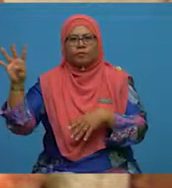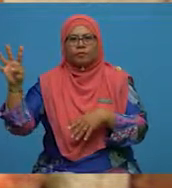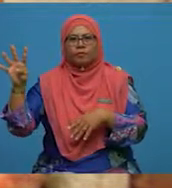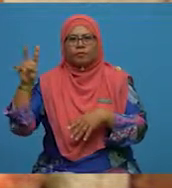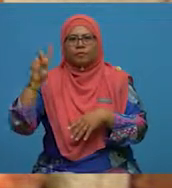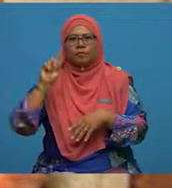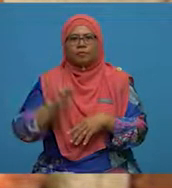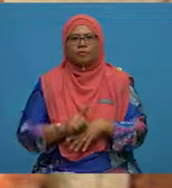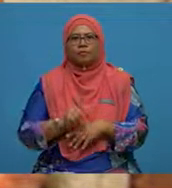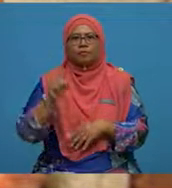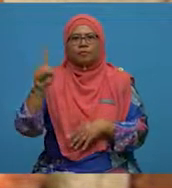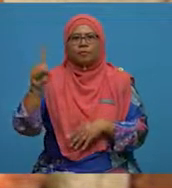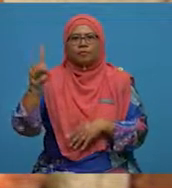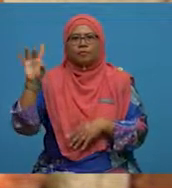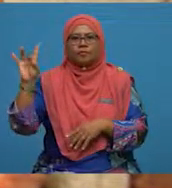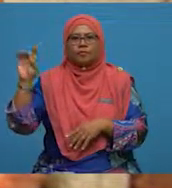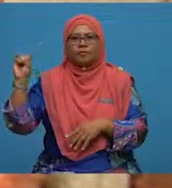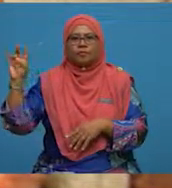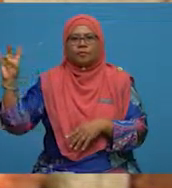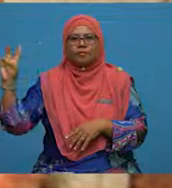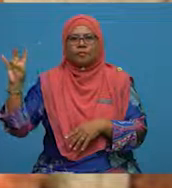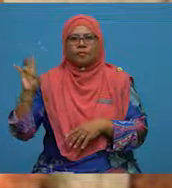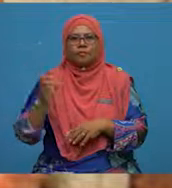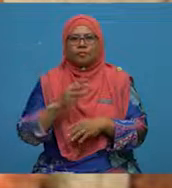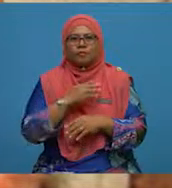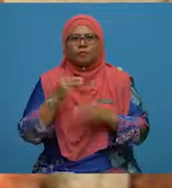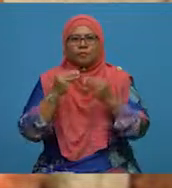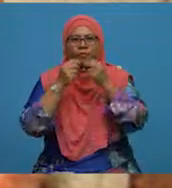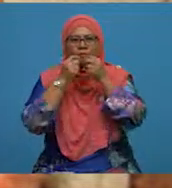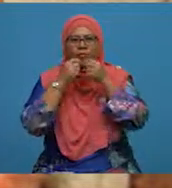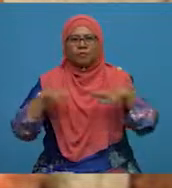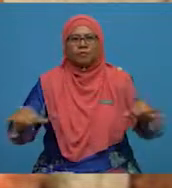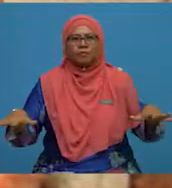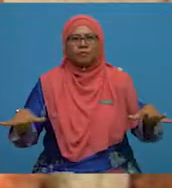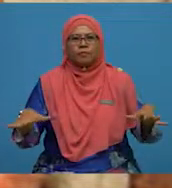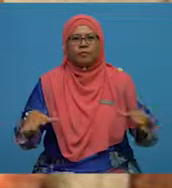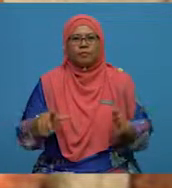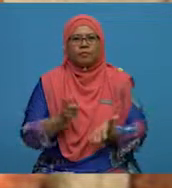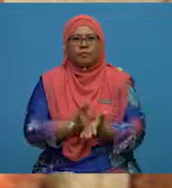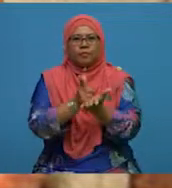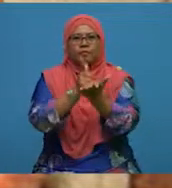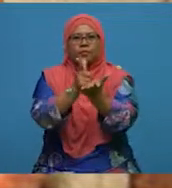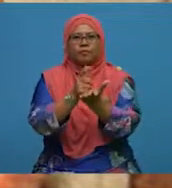April 1807 dan meninggalkan pelabuhan Iskandaria pada